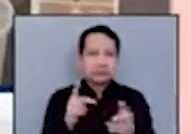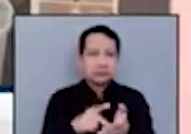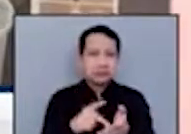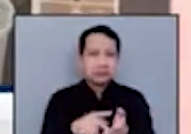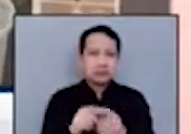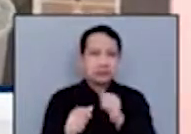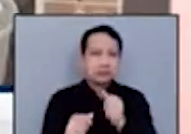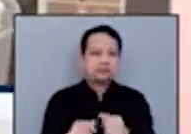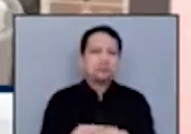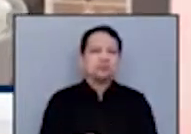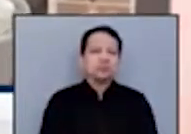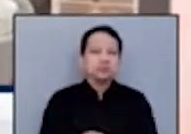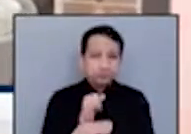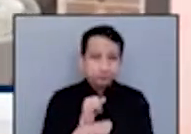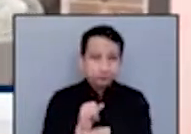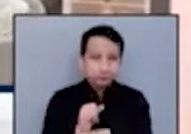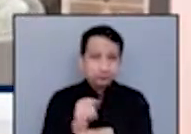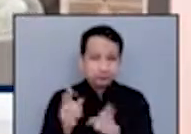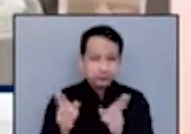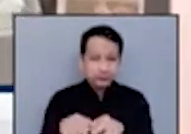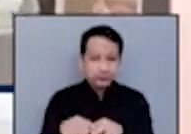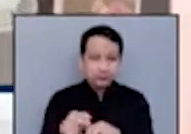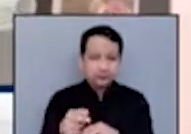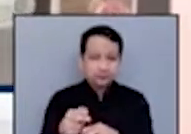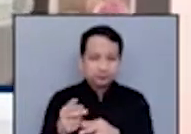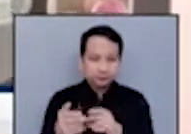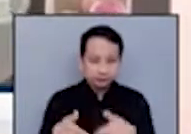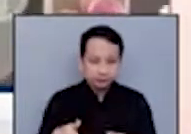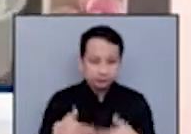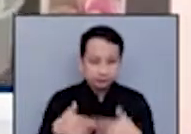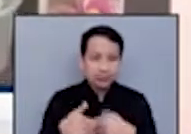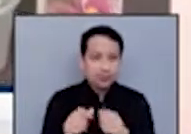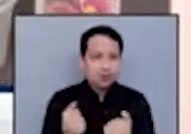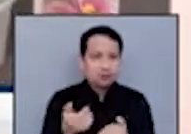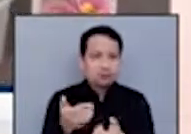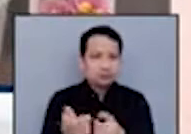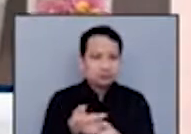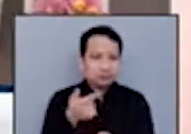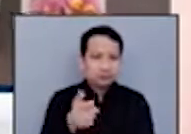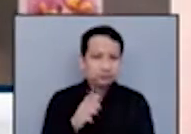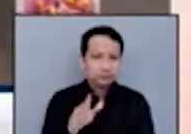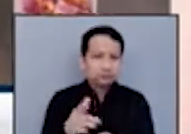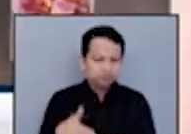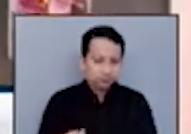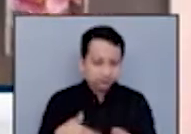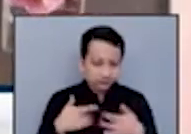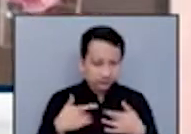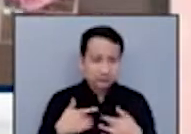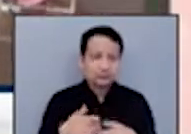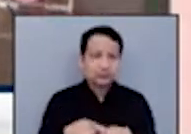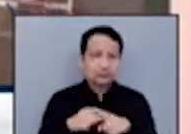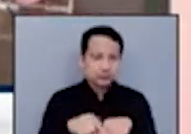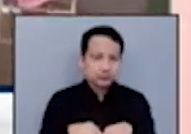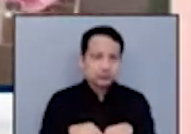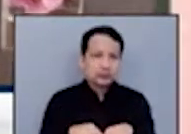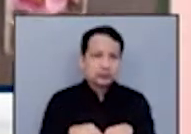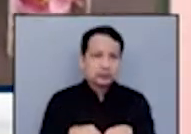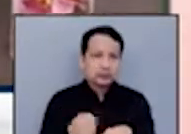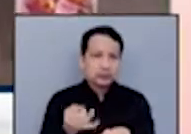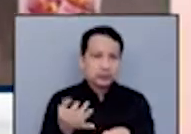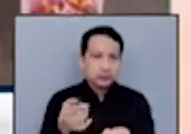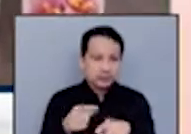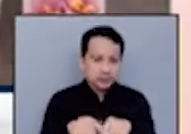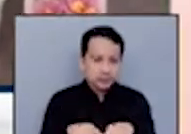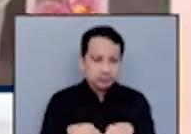insects, maikli lang ang buhay. Gano'n mo sila katagal pwedeng alagaan? Yung kanilang lifespan? Depende sa species, may umaabot